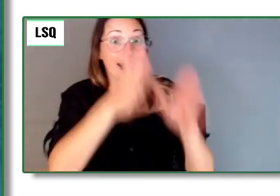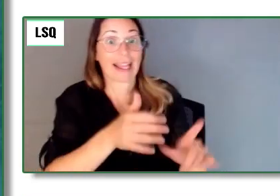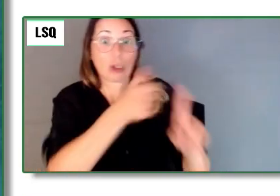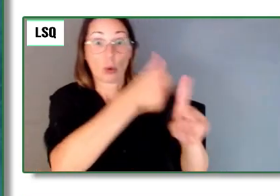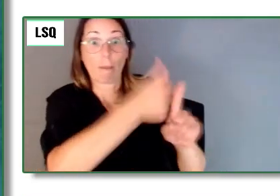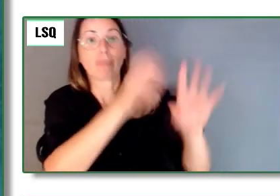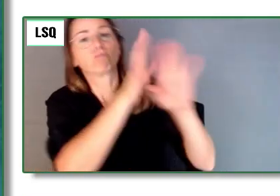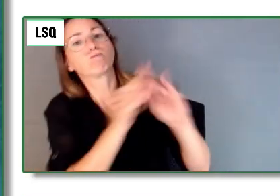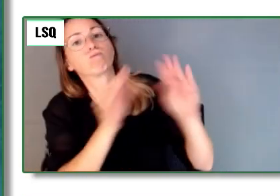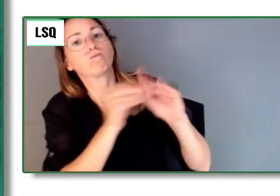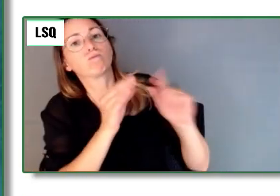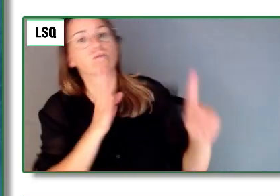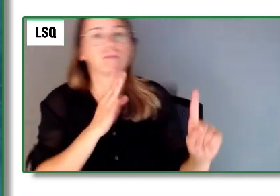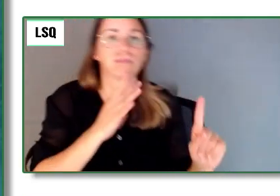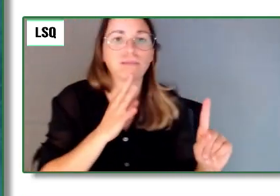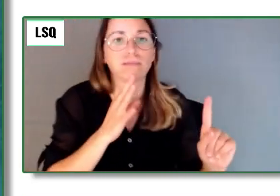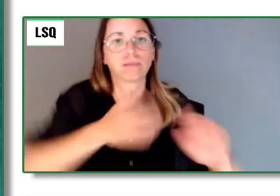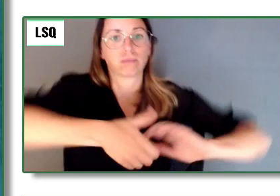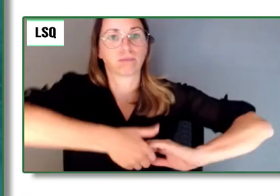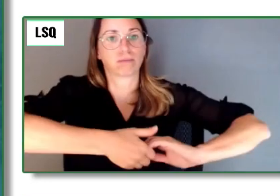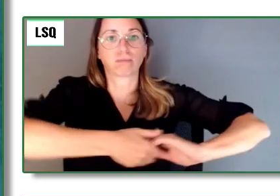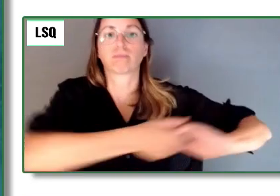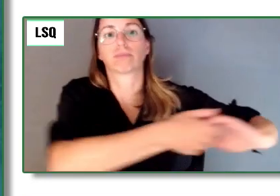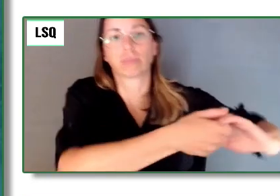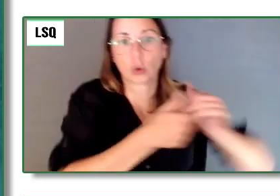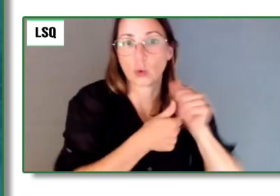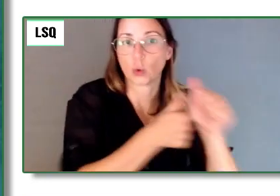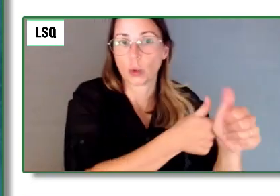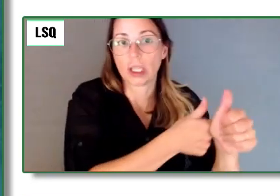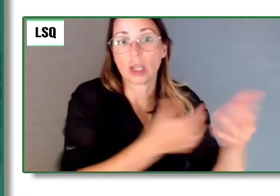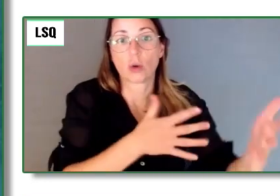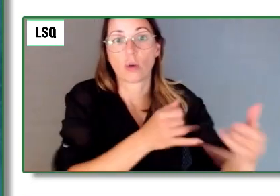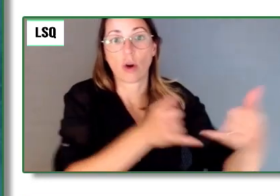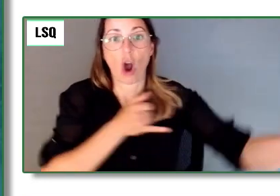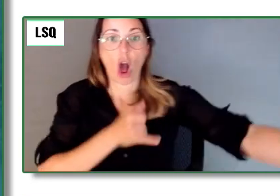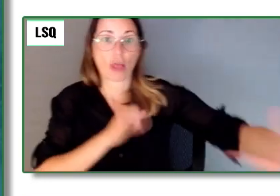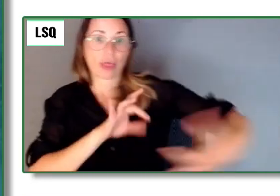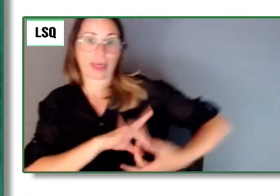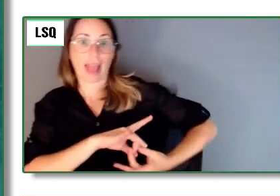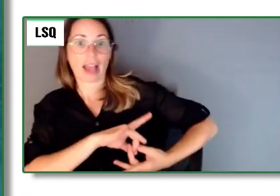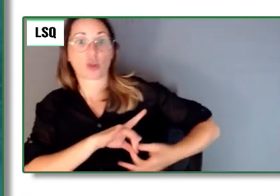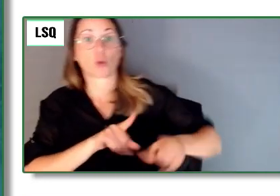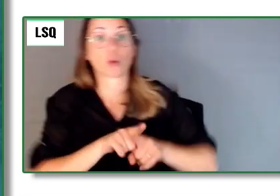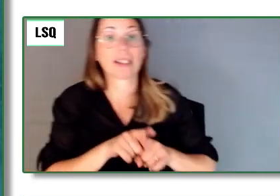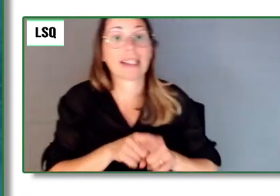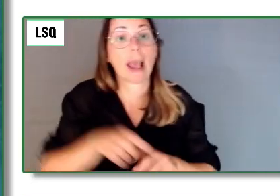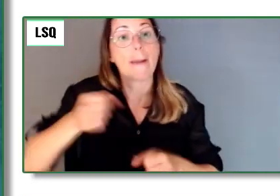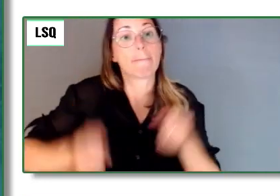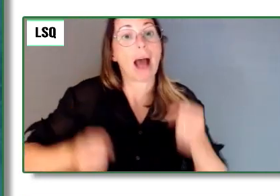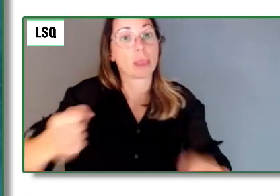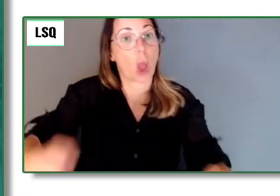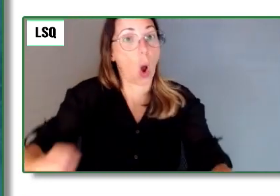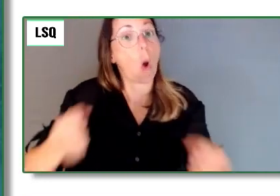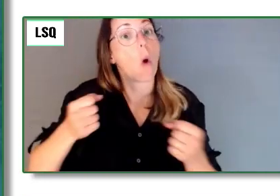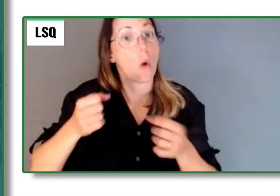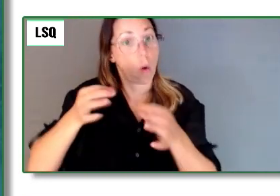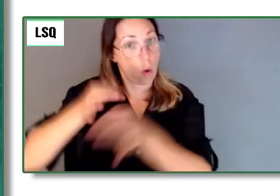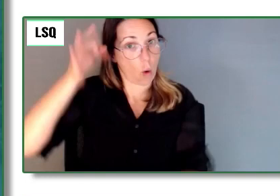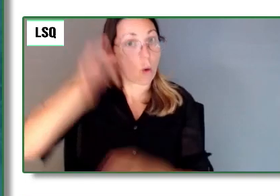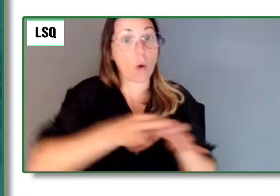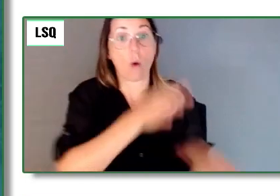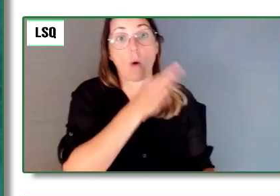un excellent substitut avec votre guide, chien ou sang. Vous avez un bâton blanc, vous avez des pôles, donc des bâtons de randonnée